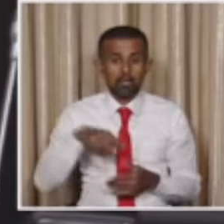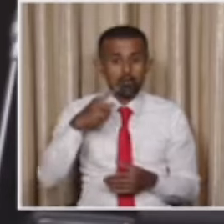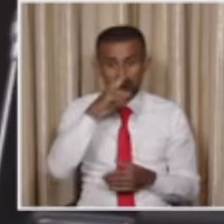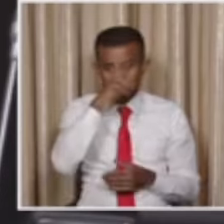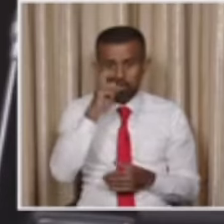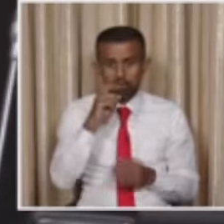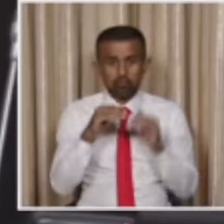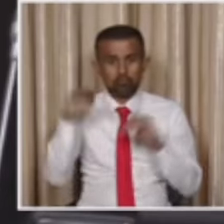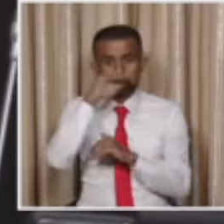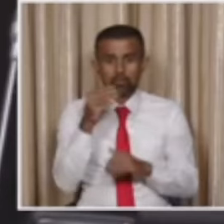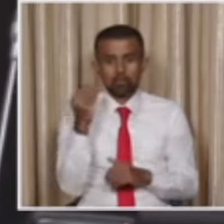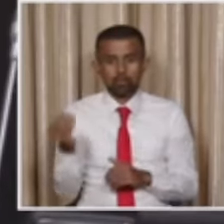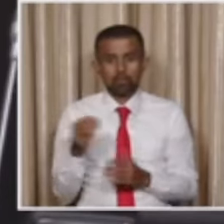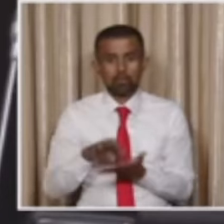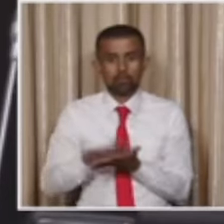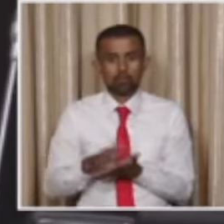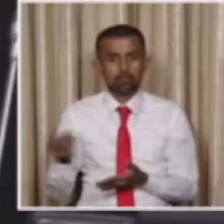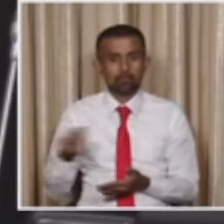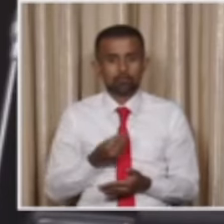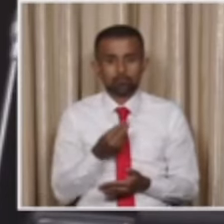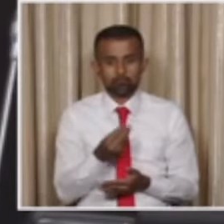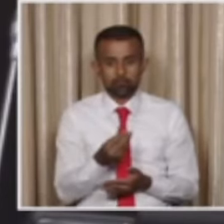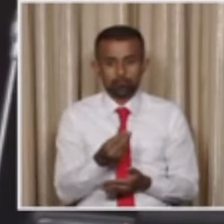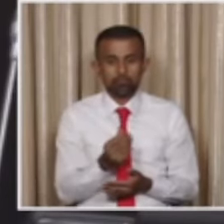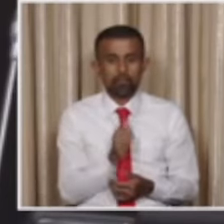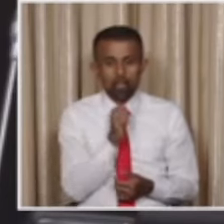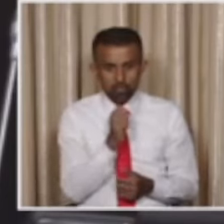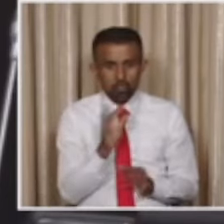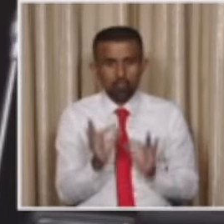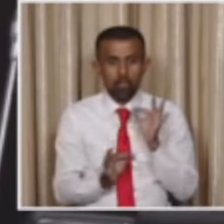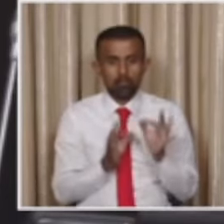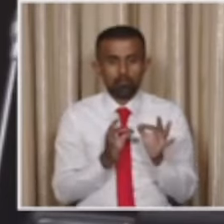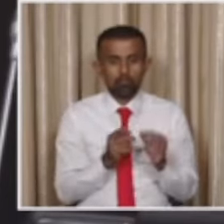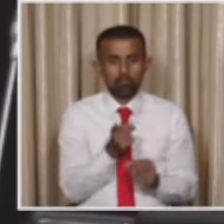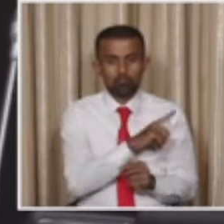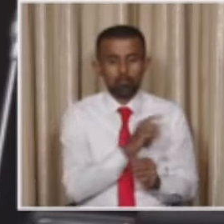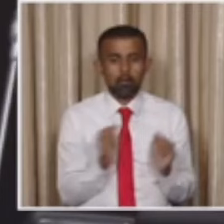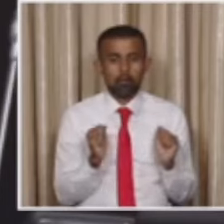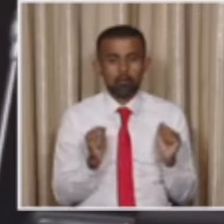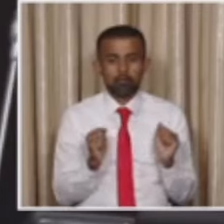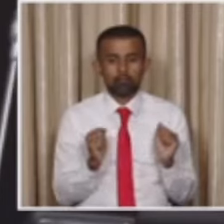මාසෙනකොට උසස් වීම ආරම්භ වෙනවා කියලා තීන්දුව ඉල්ලනවා. ඒකනේ ඇත්ත කතාව. අනිත් අය බය ඇති කියන්නේ.